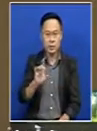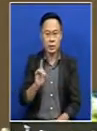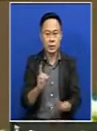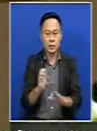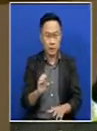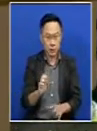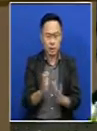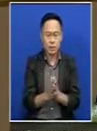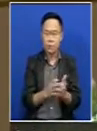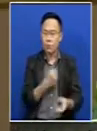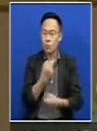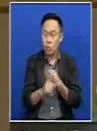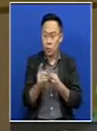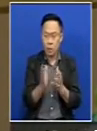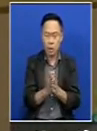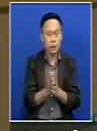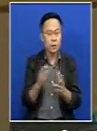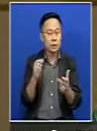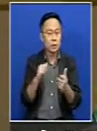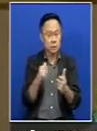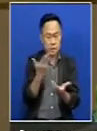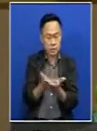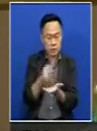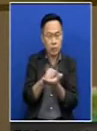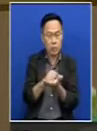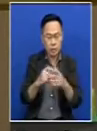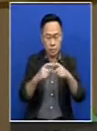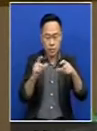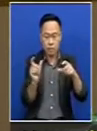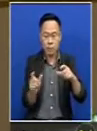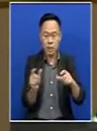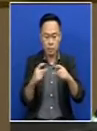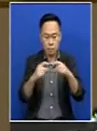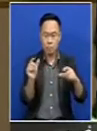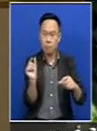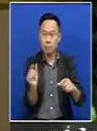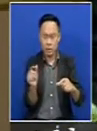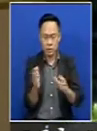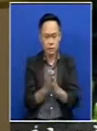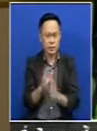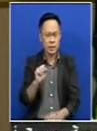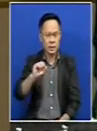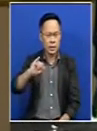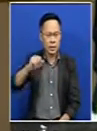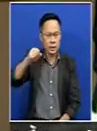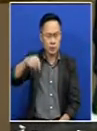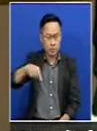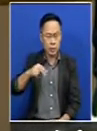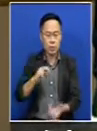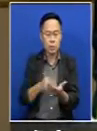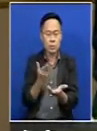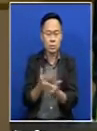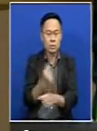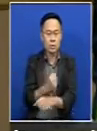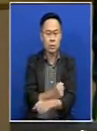คุณปรีดีดาวฉายนะครับพูดถึงเรื่องค่าธรรมเนียมของบัตรลักษณะใหม่ที่จะเก็บเป็นชิปการ์ดนี่แหละครับเน้นย้ำค่